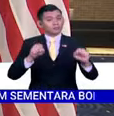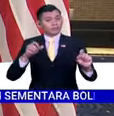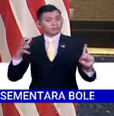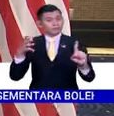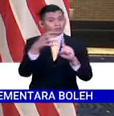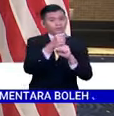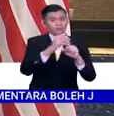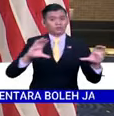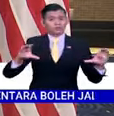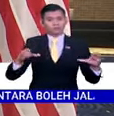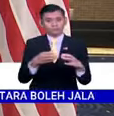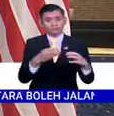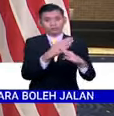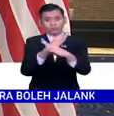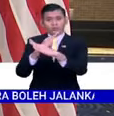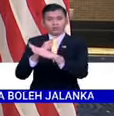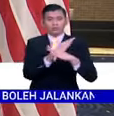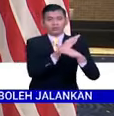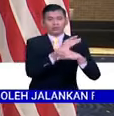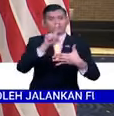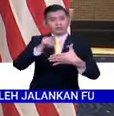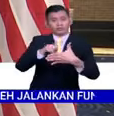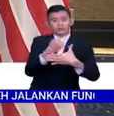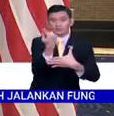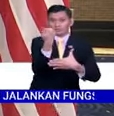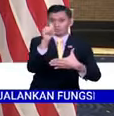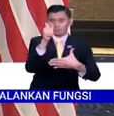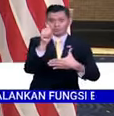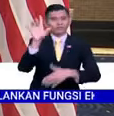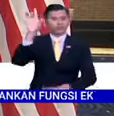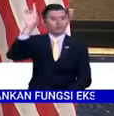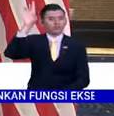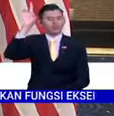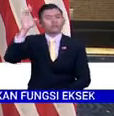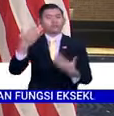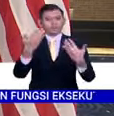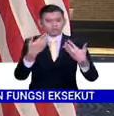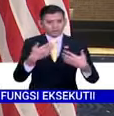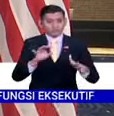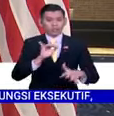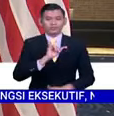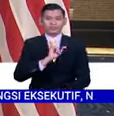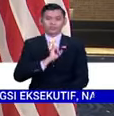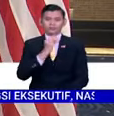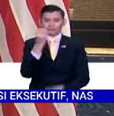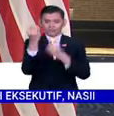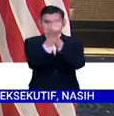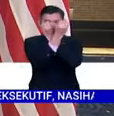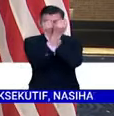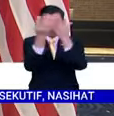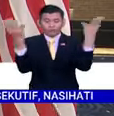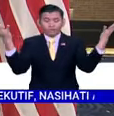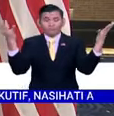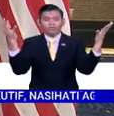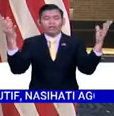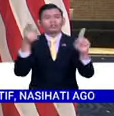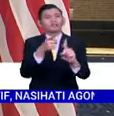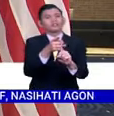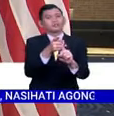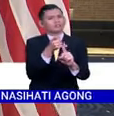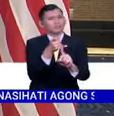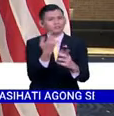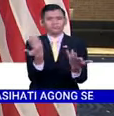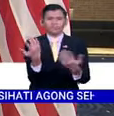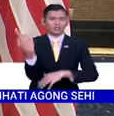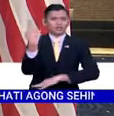kelompok pada bulan Oktober, insyaAllah. Ini telah pun saya sebutkan dalam beberapa hari